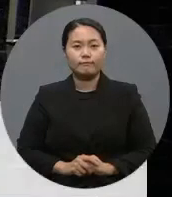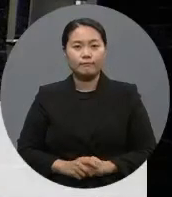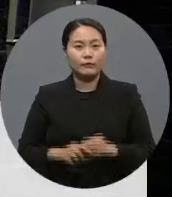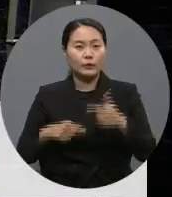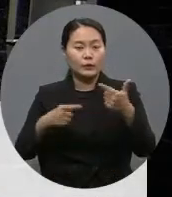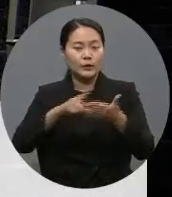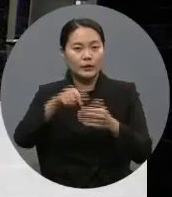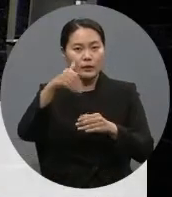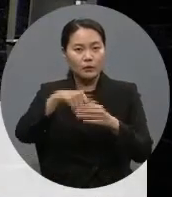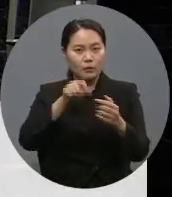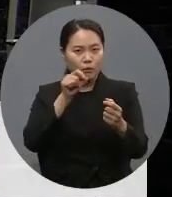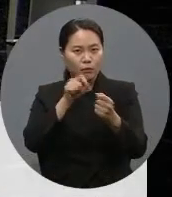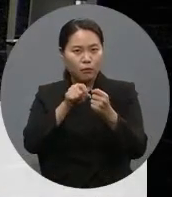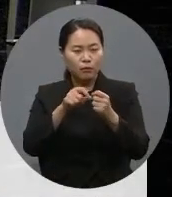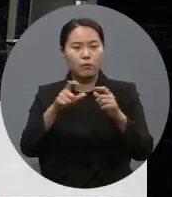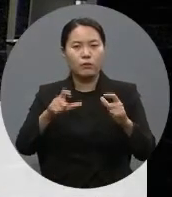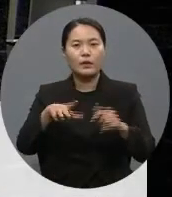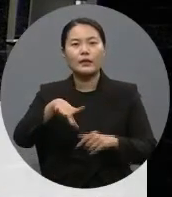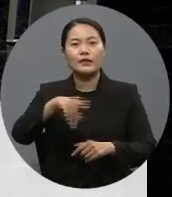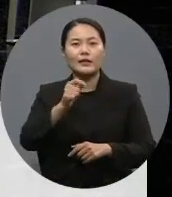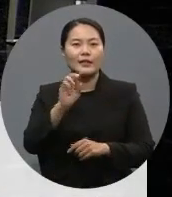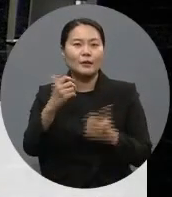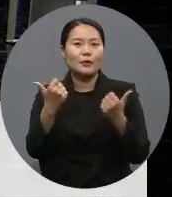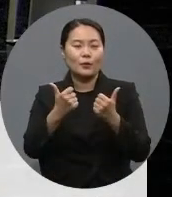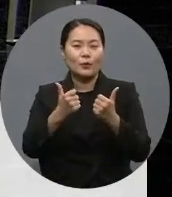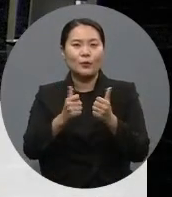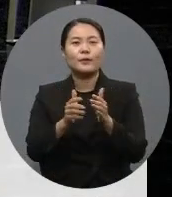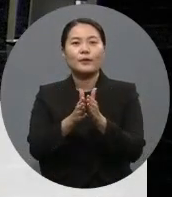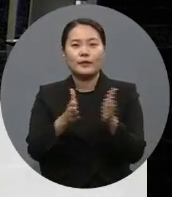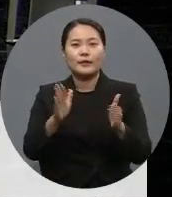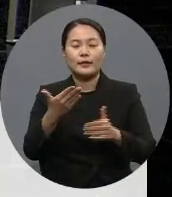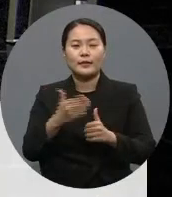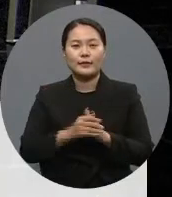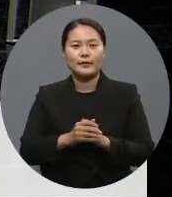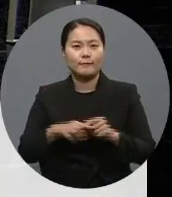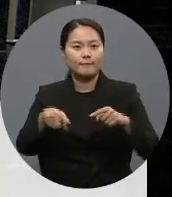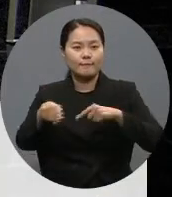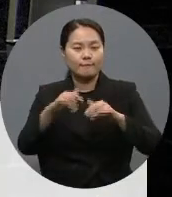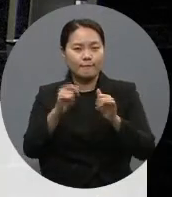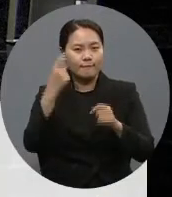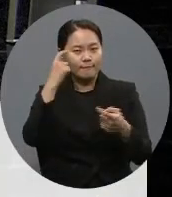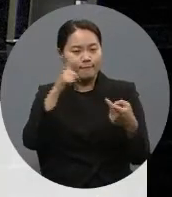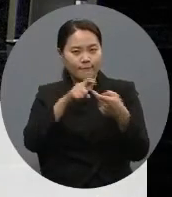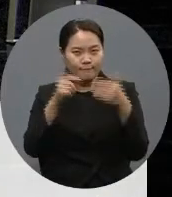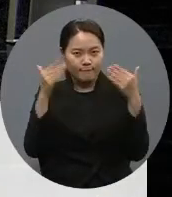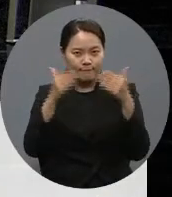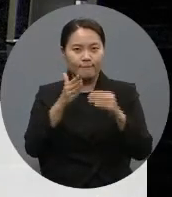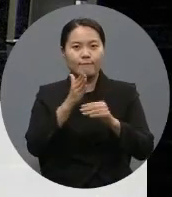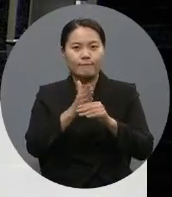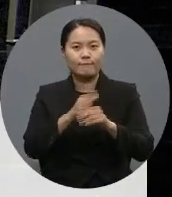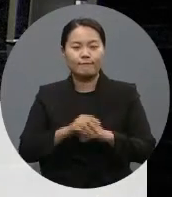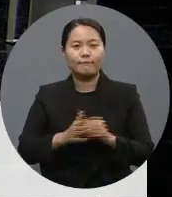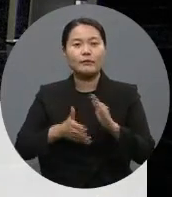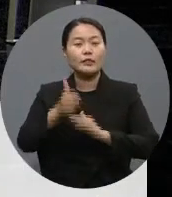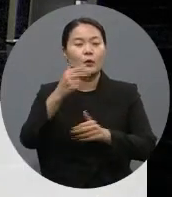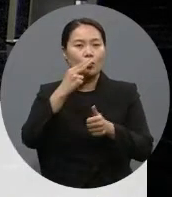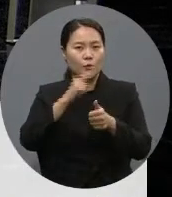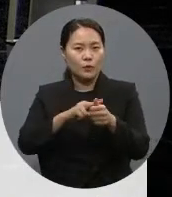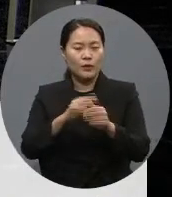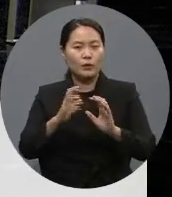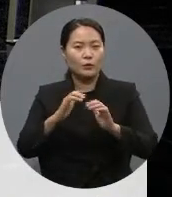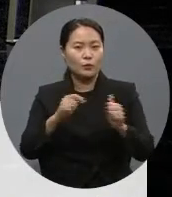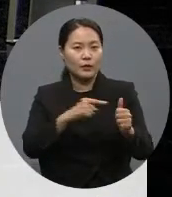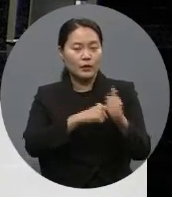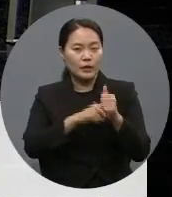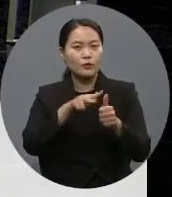6일 지방선거를 앞두고 지역에서 첫 tv 토론회 가 마련돼 정가에 이목이 쏠렸습니다 울산 시장의 조절하는 국민의